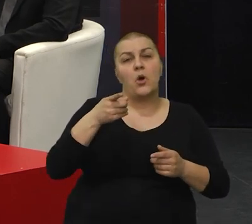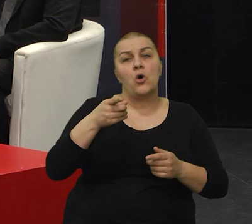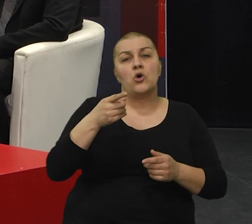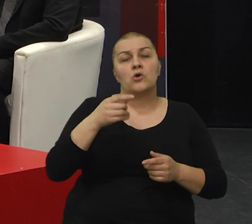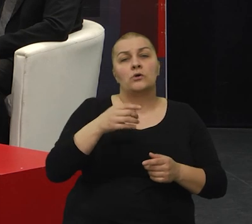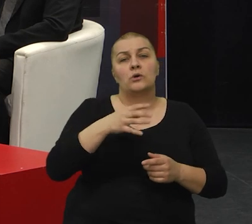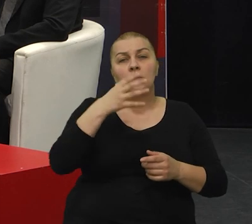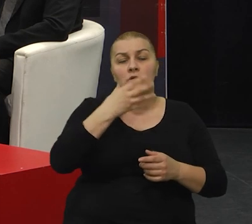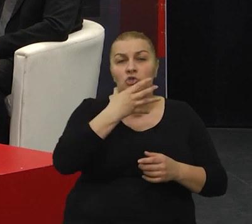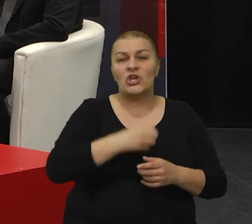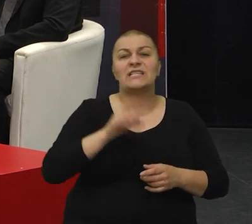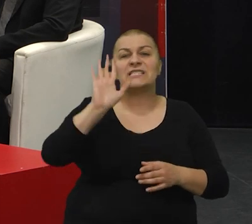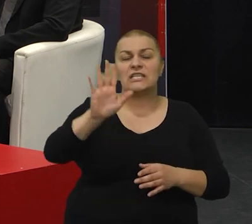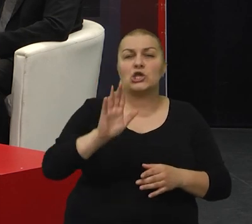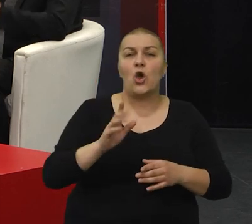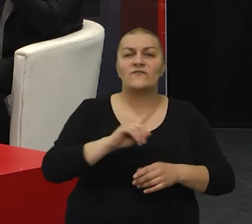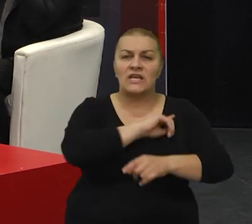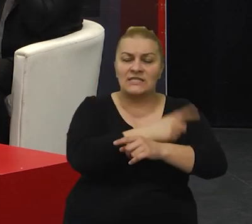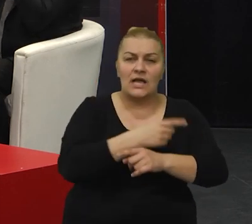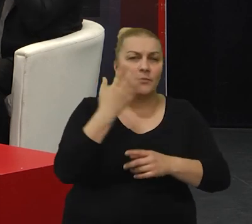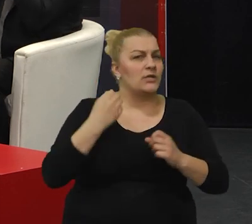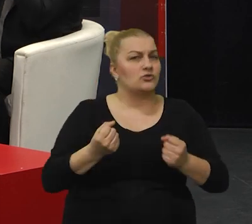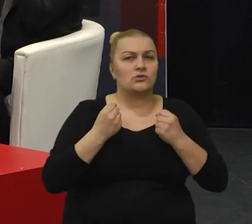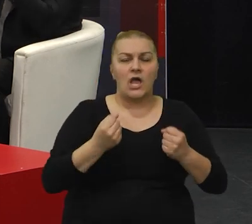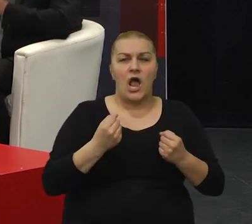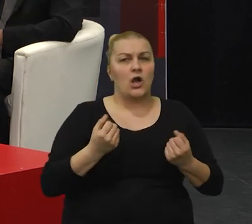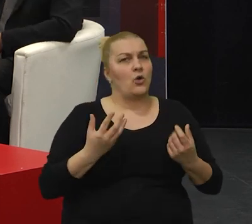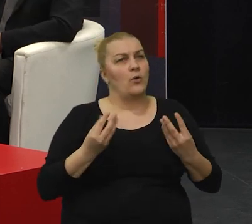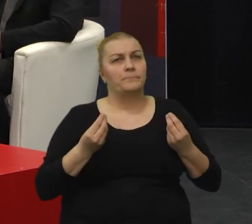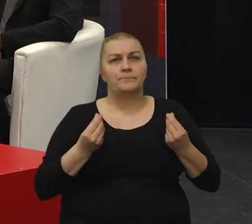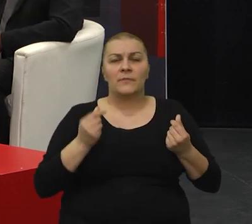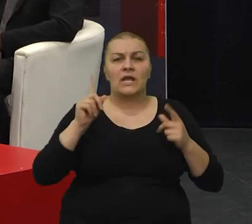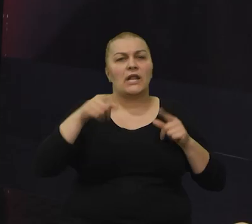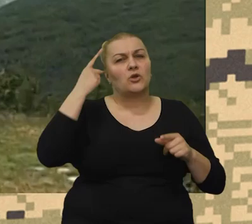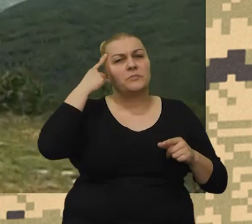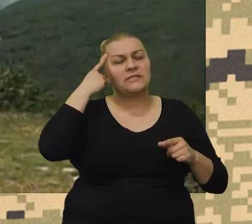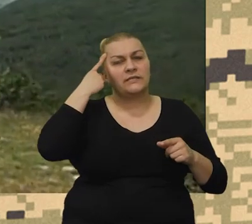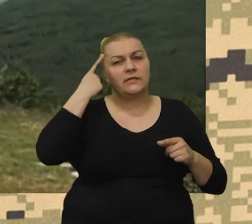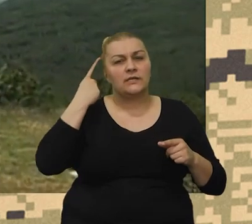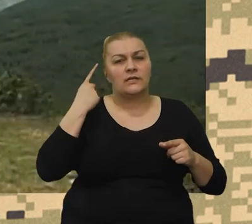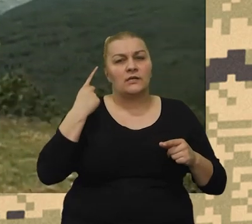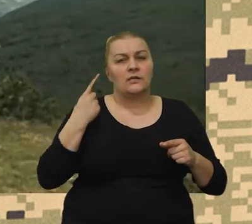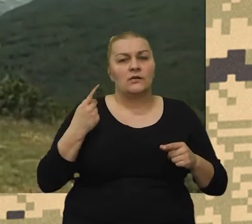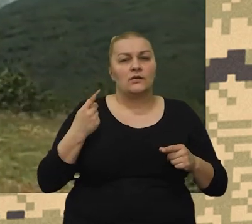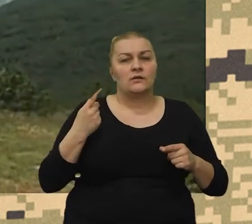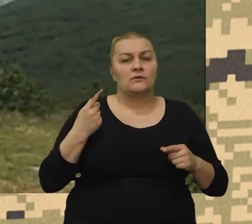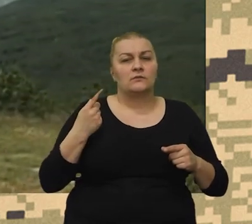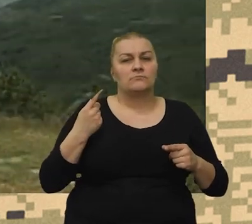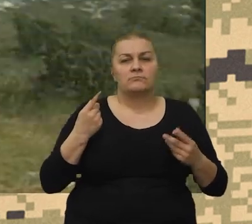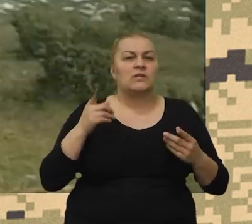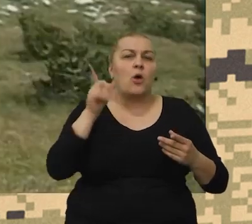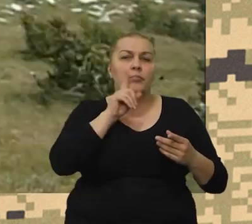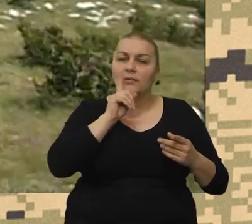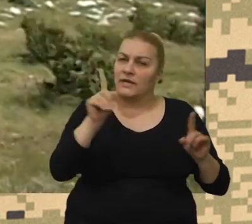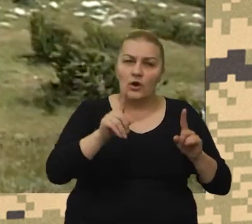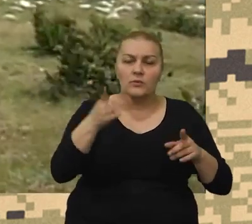tamo četnici i njihove snage su bili jako to, neko misli da to uopće ne realizira. To su bili